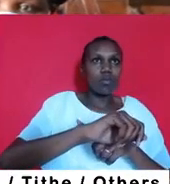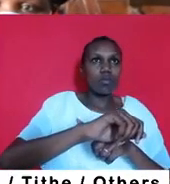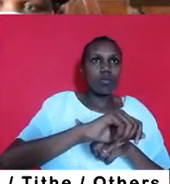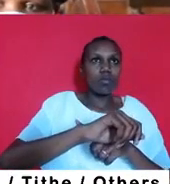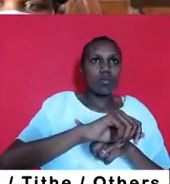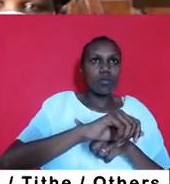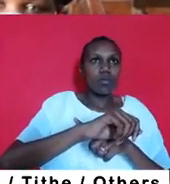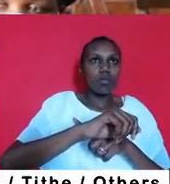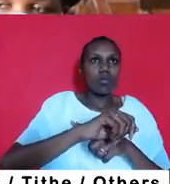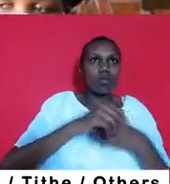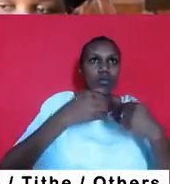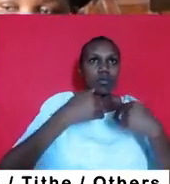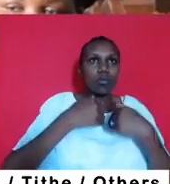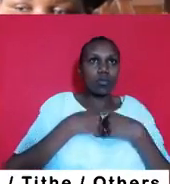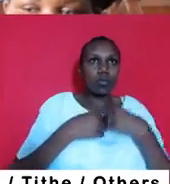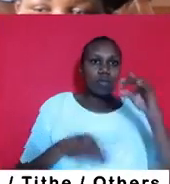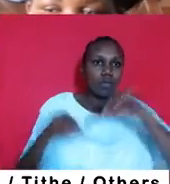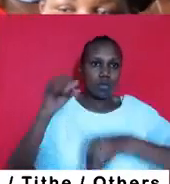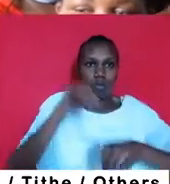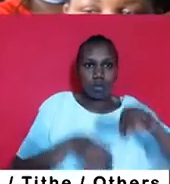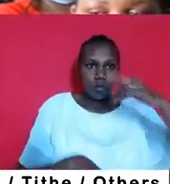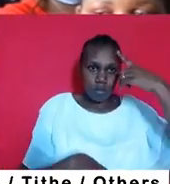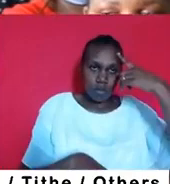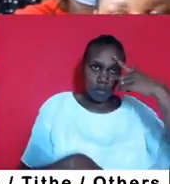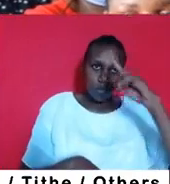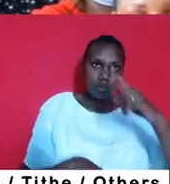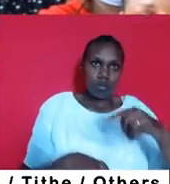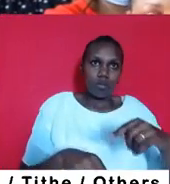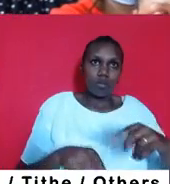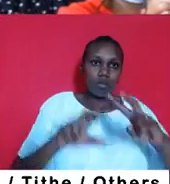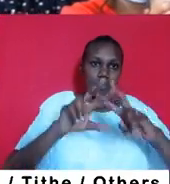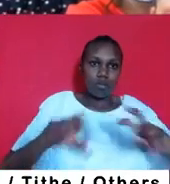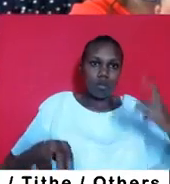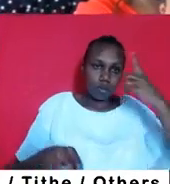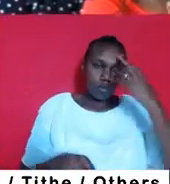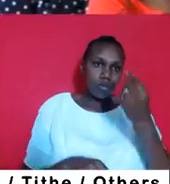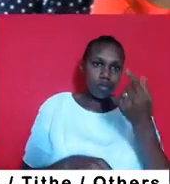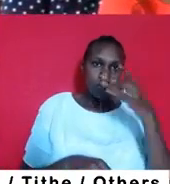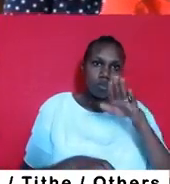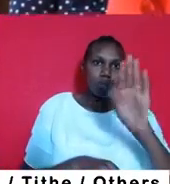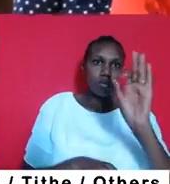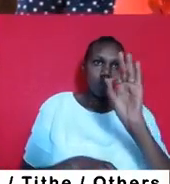wakati walikuwa wanachangisha fedha za watoto wao.